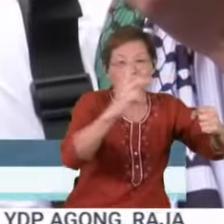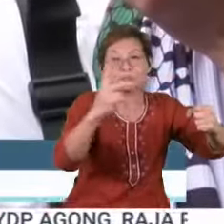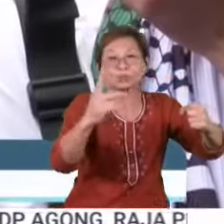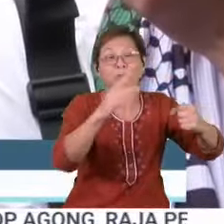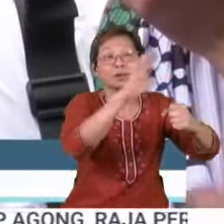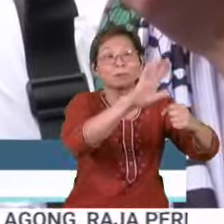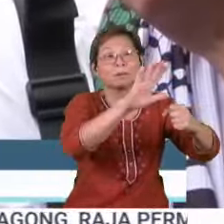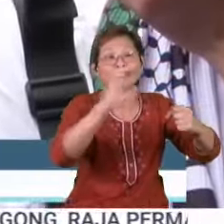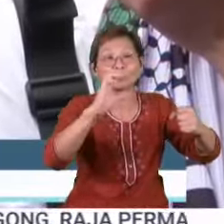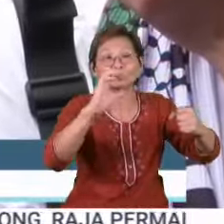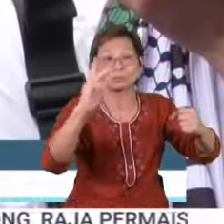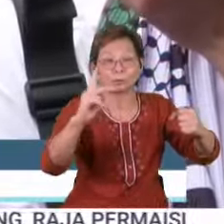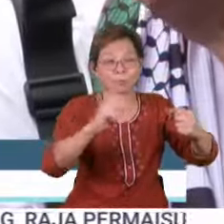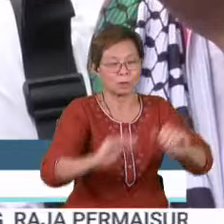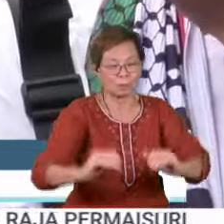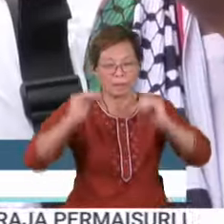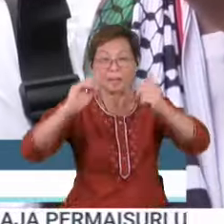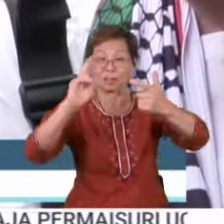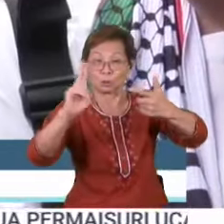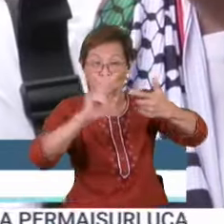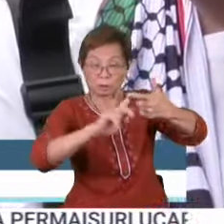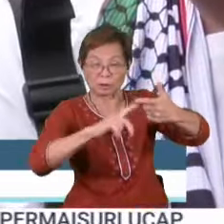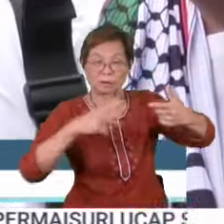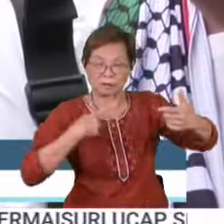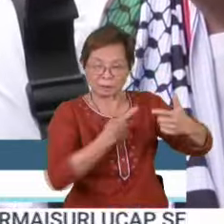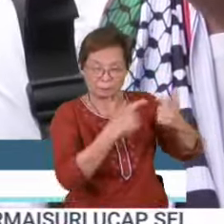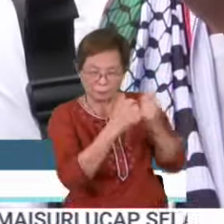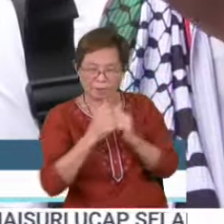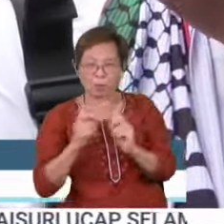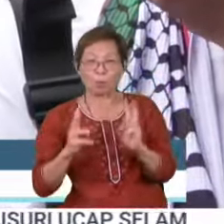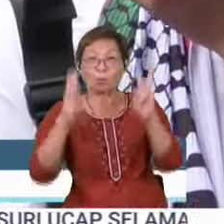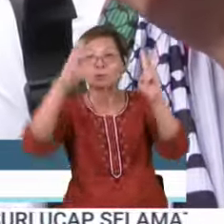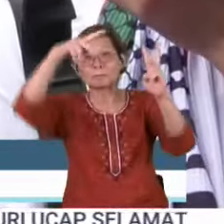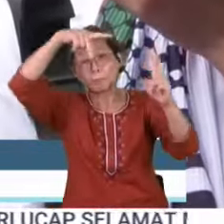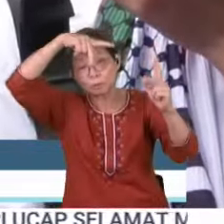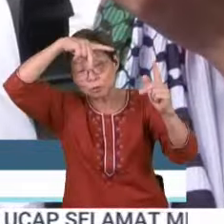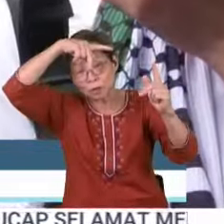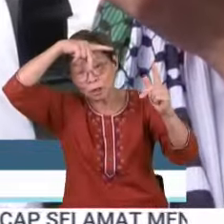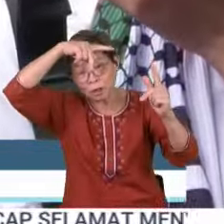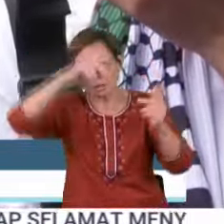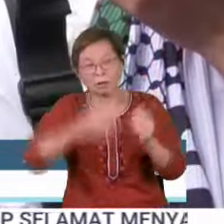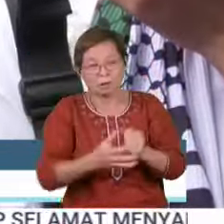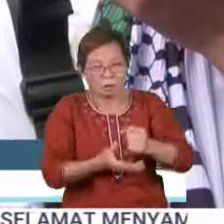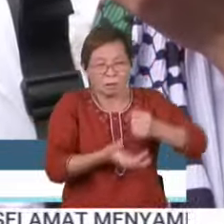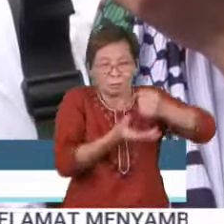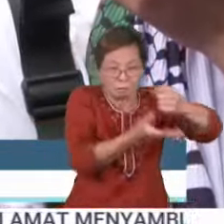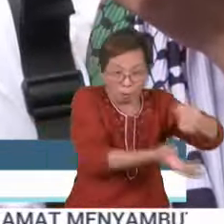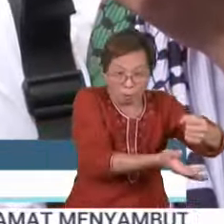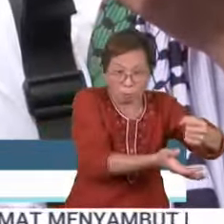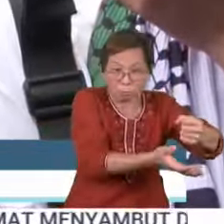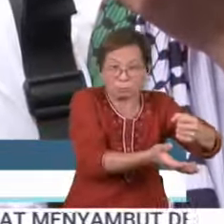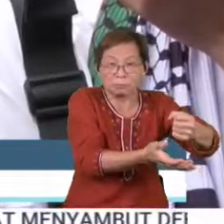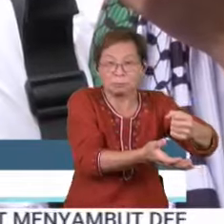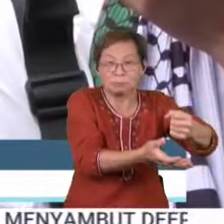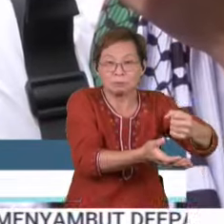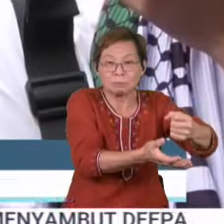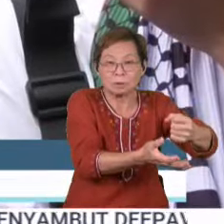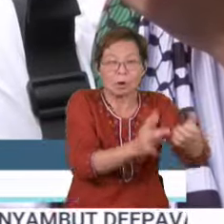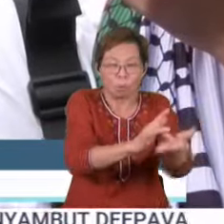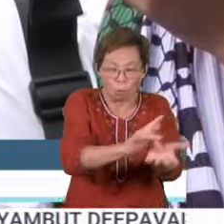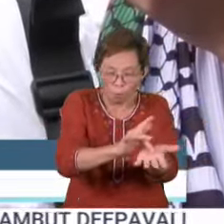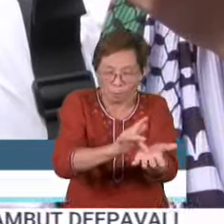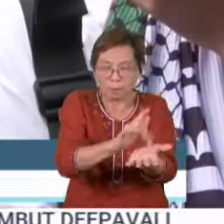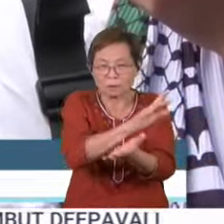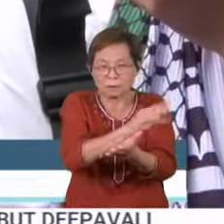RM500,000 dan peringkat yang kedua kita bersama dengan Wisma Putra telah menyalurkan sumbangan dari sudut